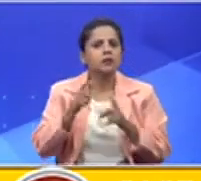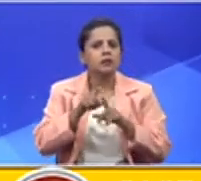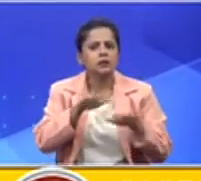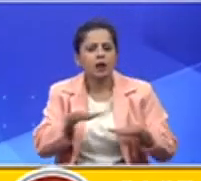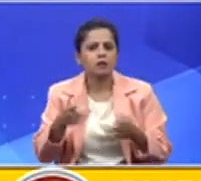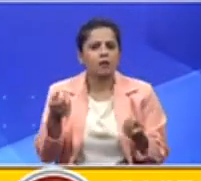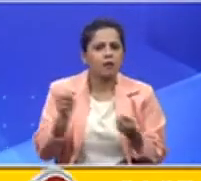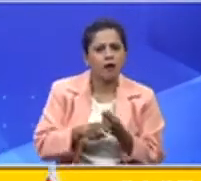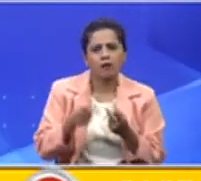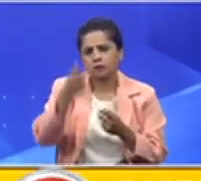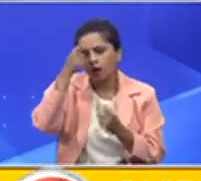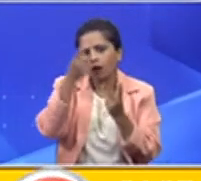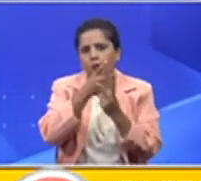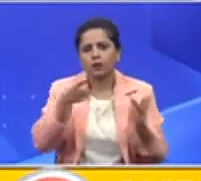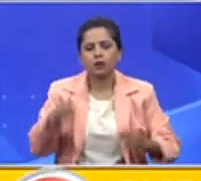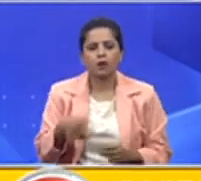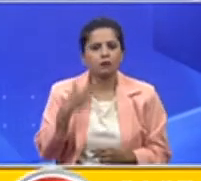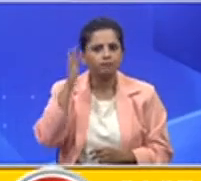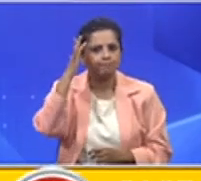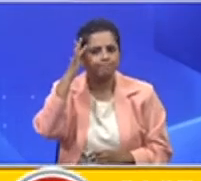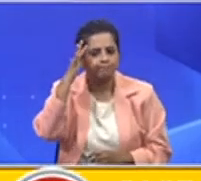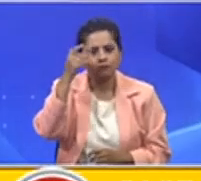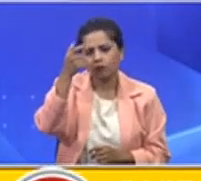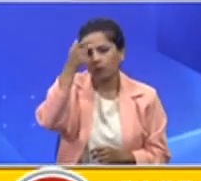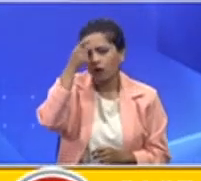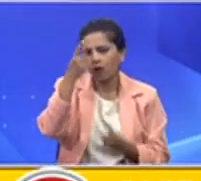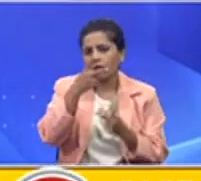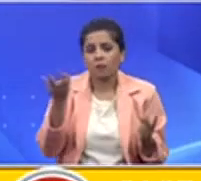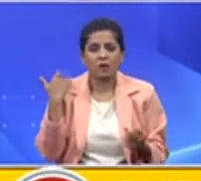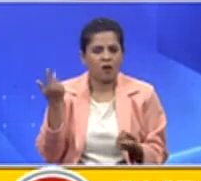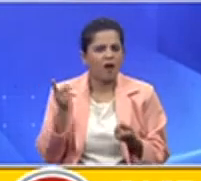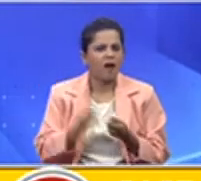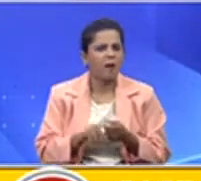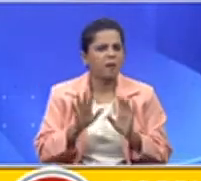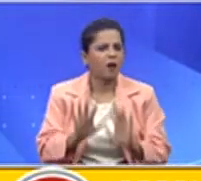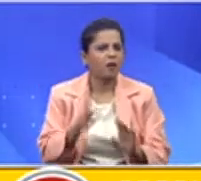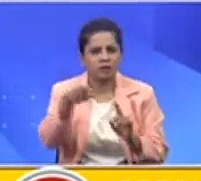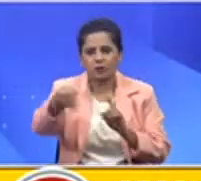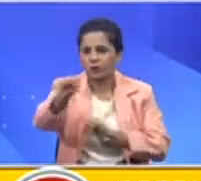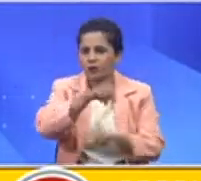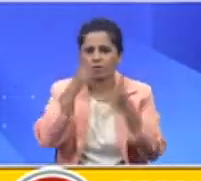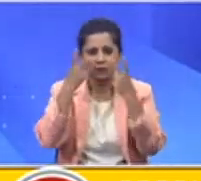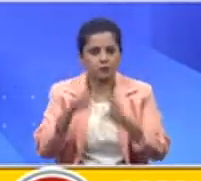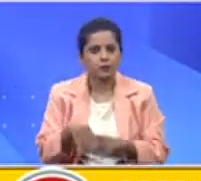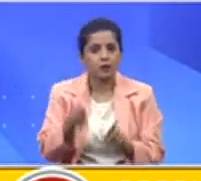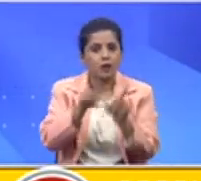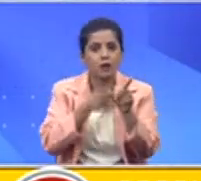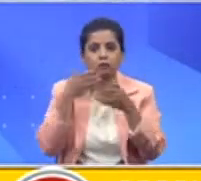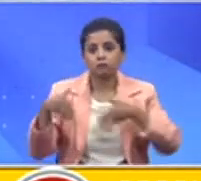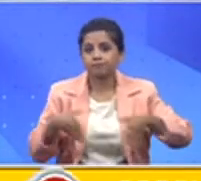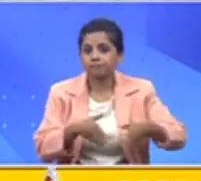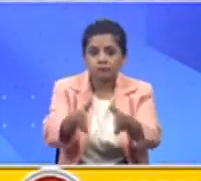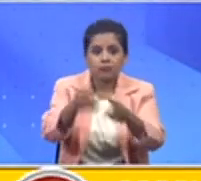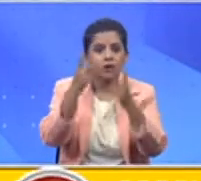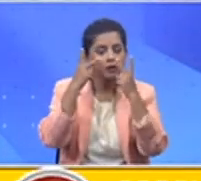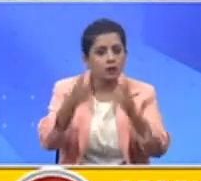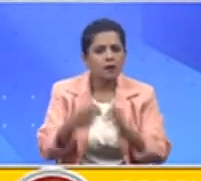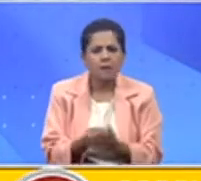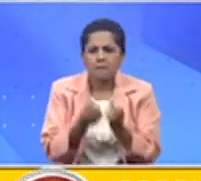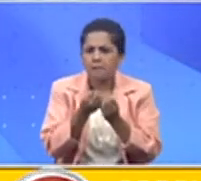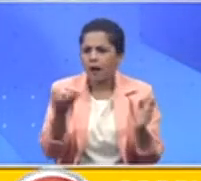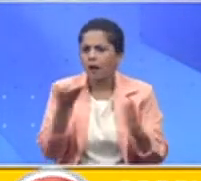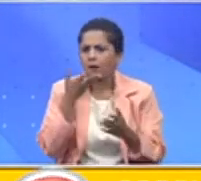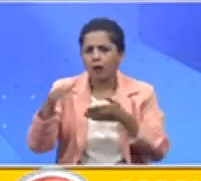कारण चिन्ता और परेशानी से भरे रहे हैं यमुना समेत कई